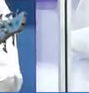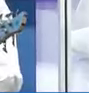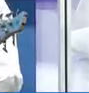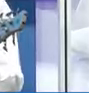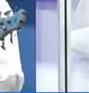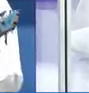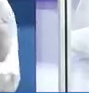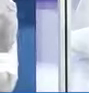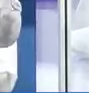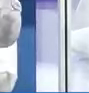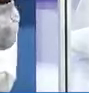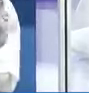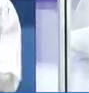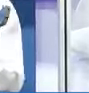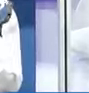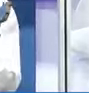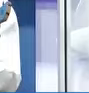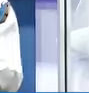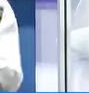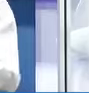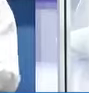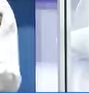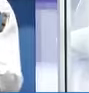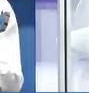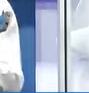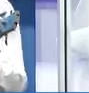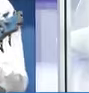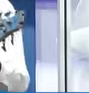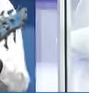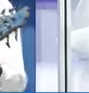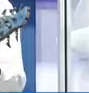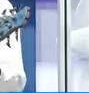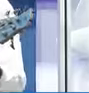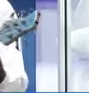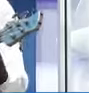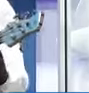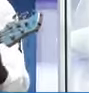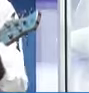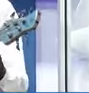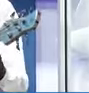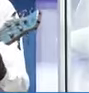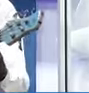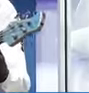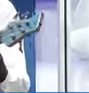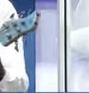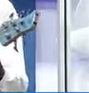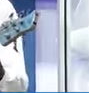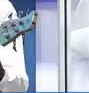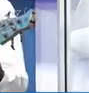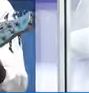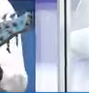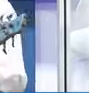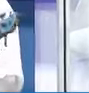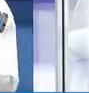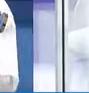kwa ulinzi, asante kutuleta pamoja. Asante Mungu mwanzilishi kwa nafasi hii ambayo umetupatia Bwana. Mfalme